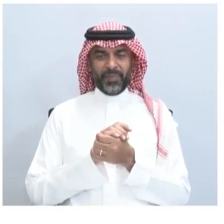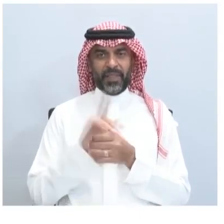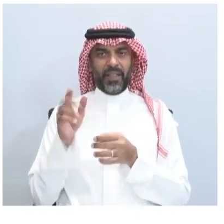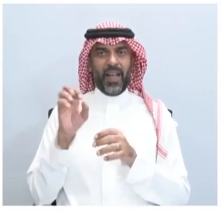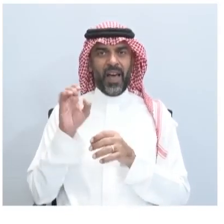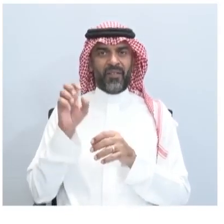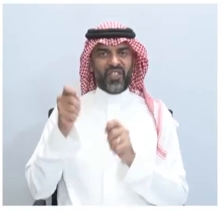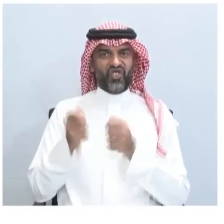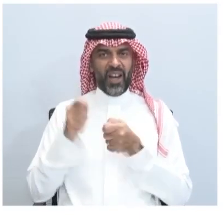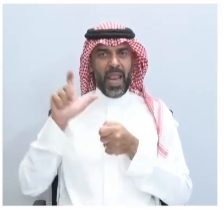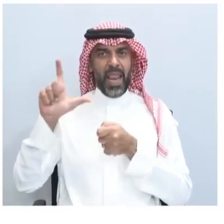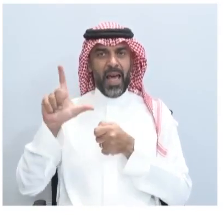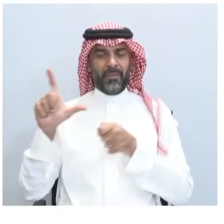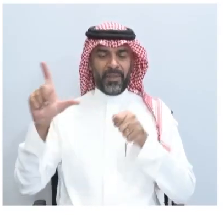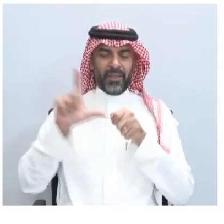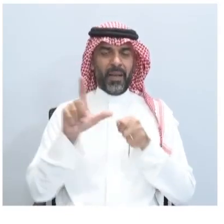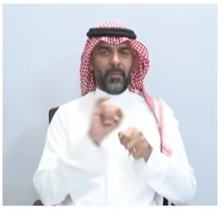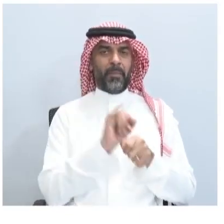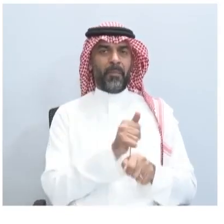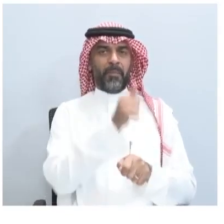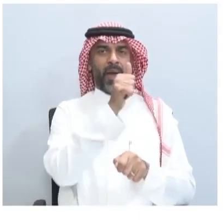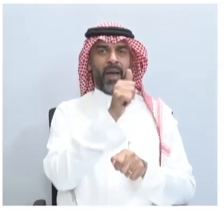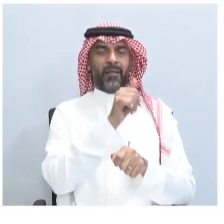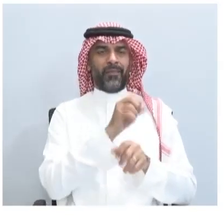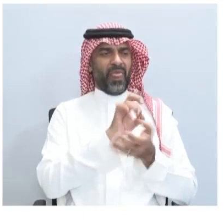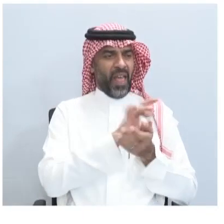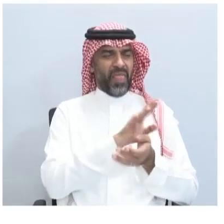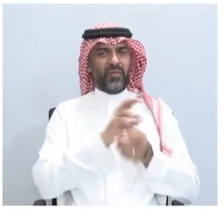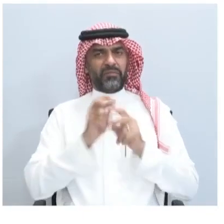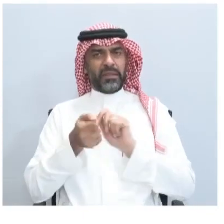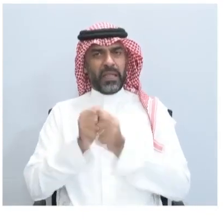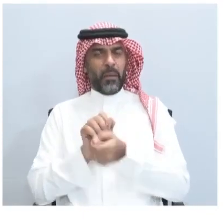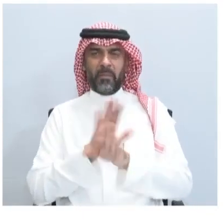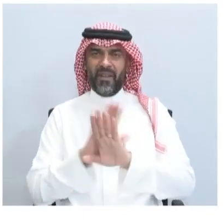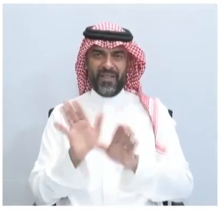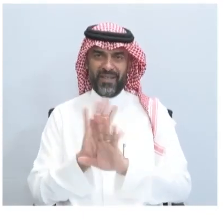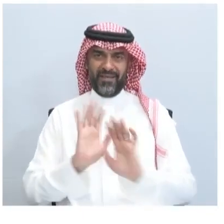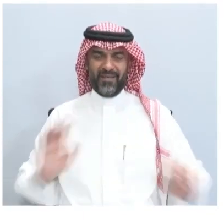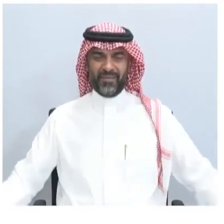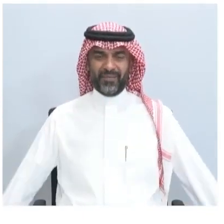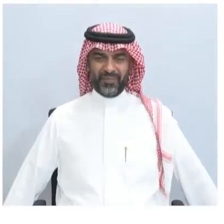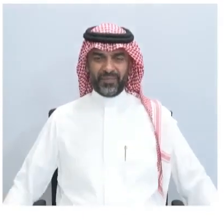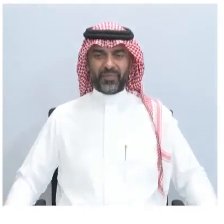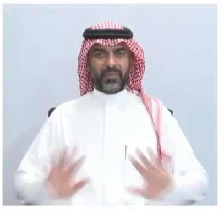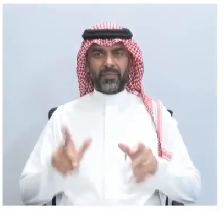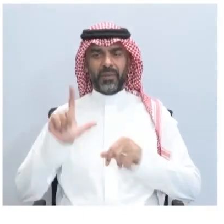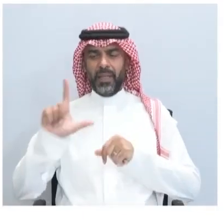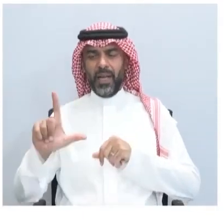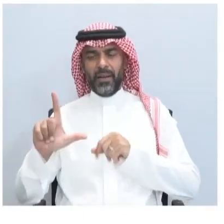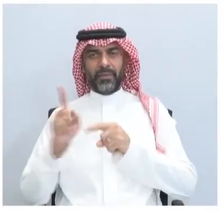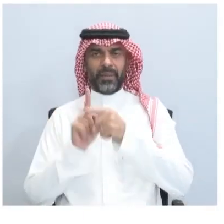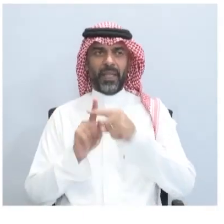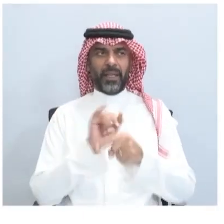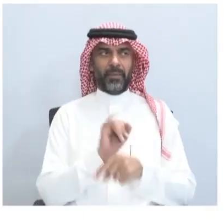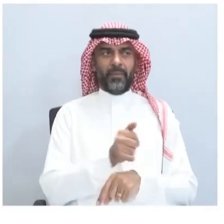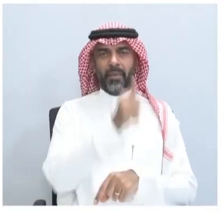استمع للذي اريد ان اقوله ولذلك هنا التغيير الحاصل هو اللام حرف